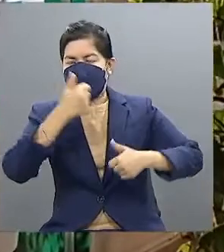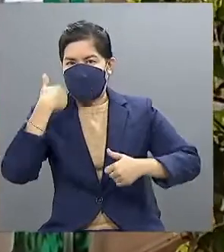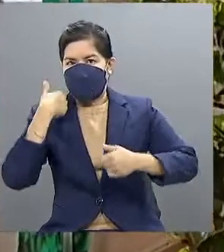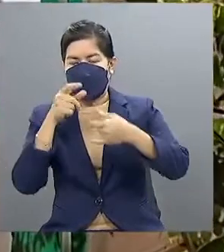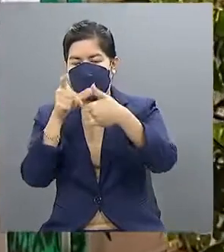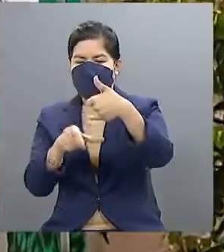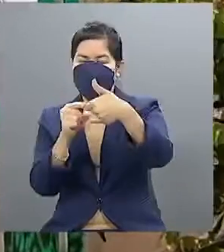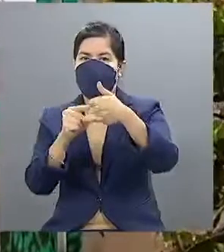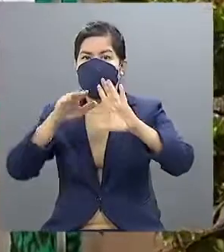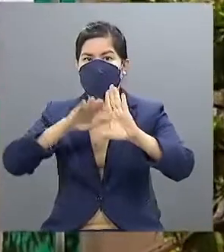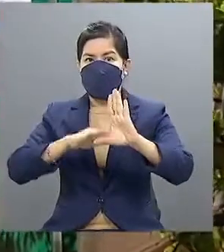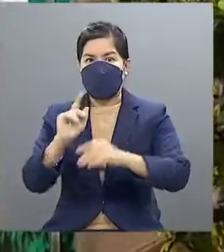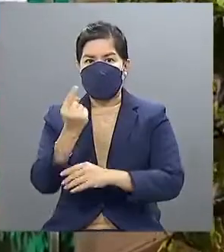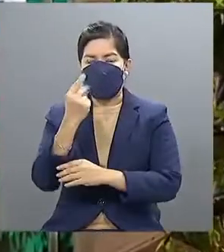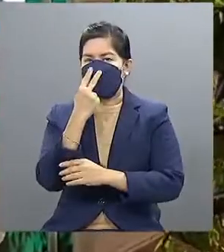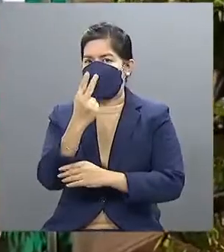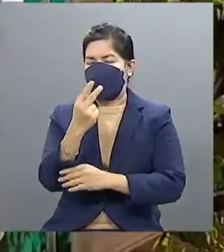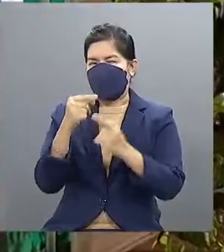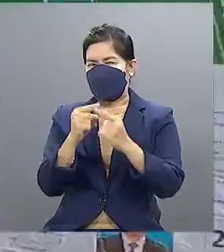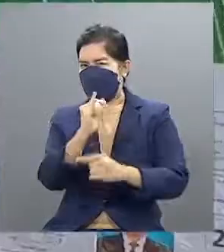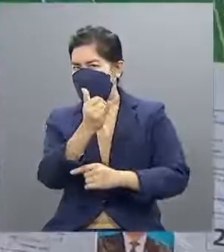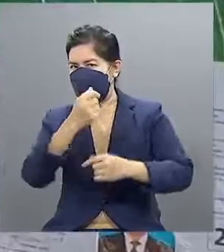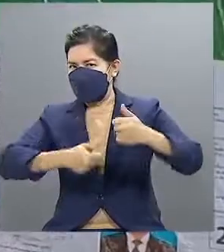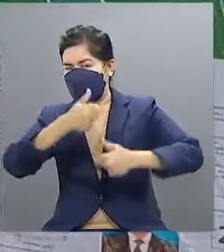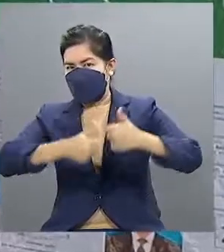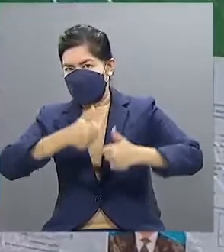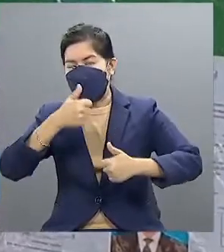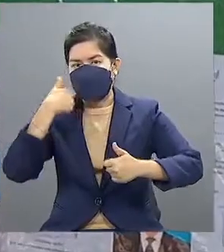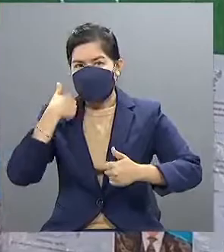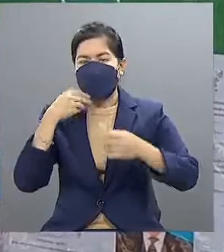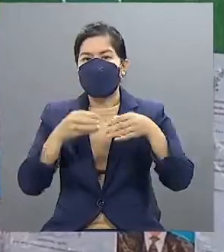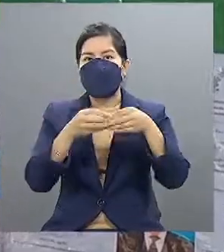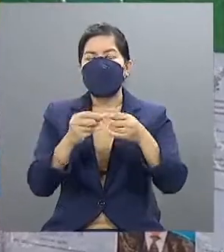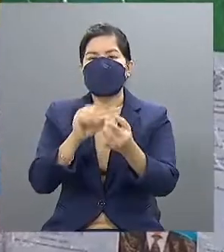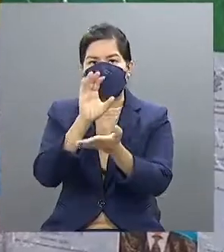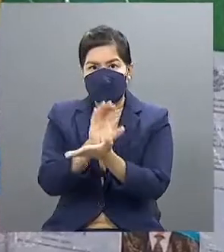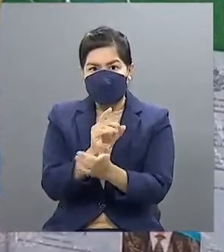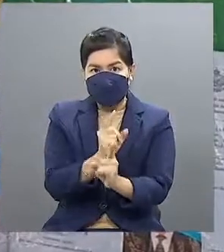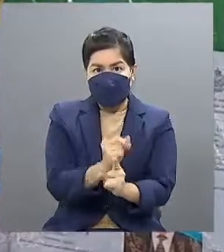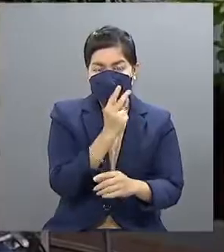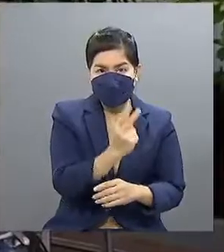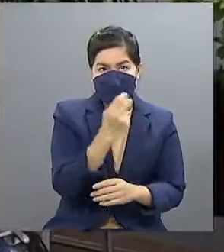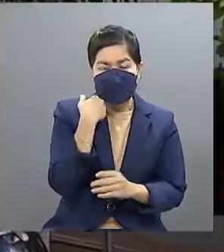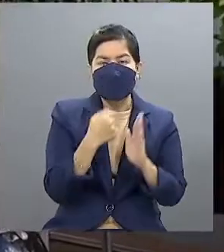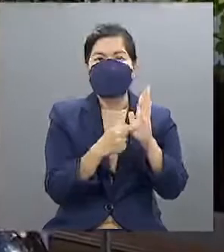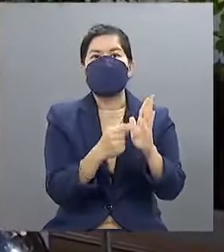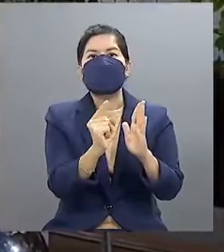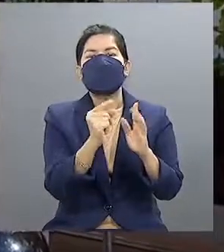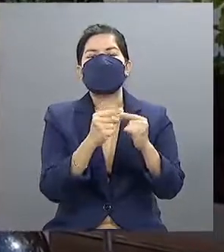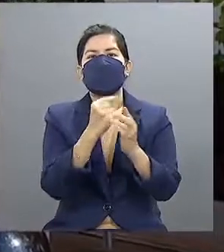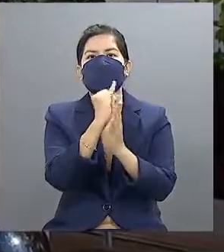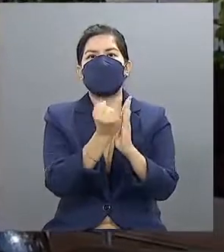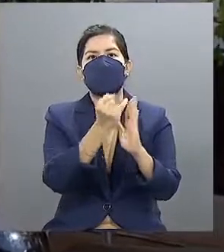ประเมินแล้วว่าจะโค่นแชมป์เก่าได้ตำรวจก็จับตาดูแลอย่างใกล้ชิดนะคะยกตัวอย่างก็คือที่พิษณุโลกและเพชรบูรณ์